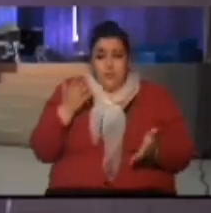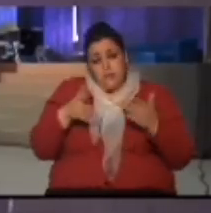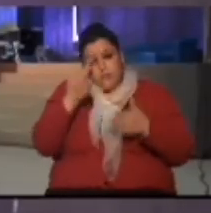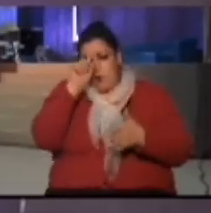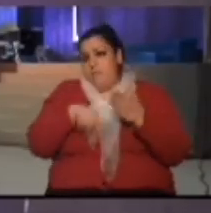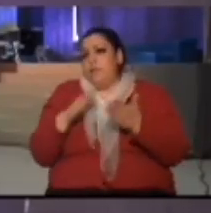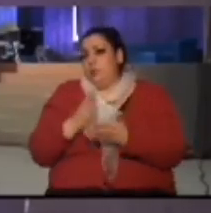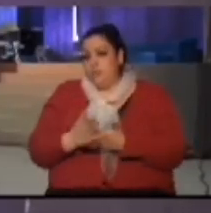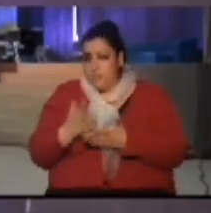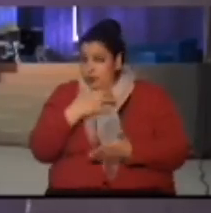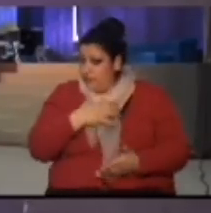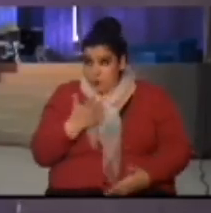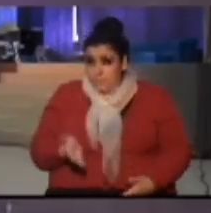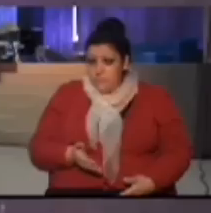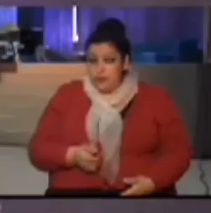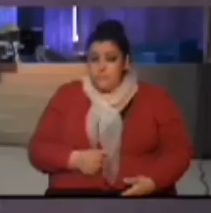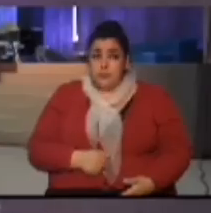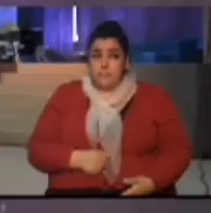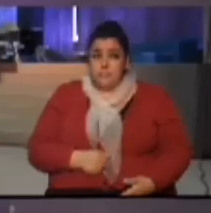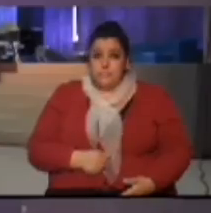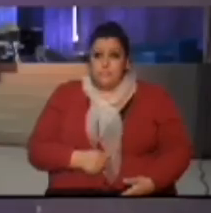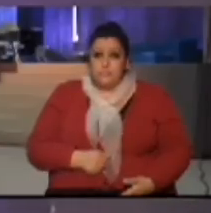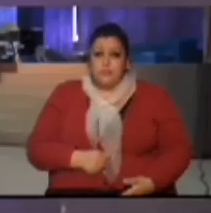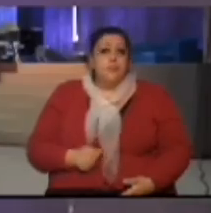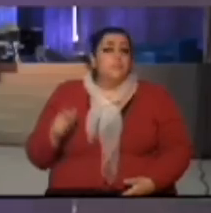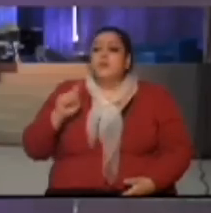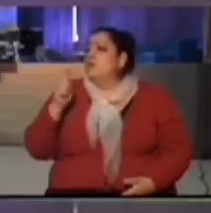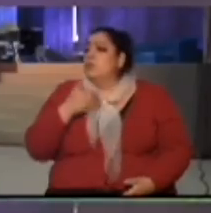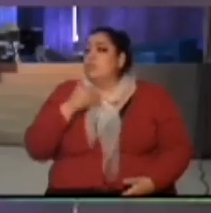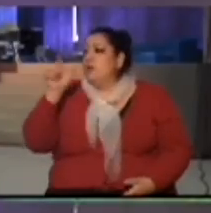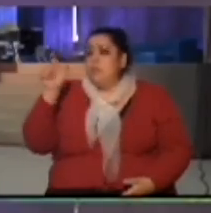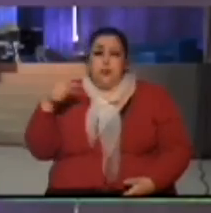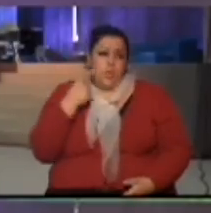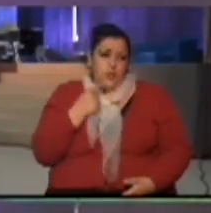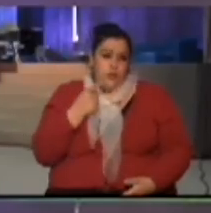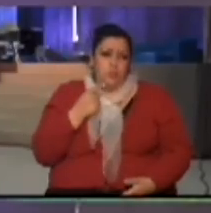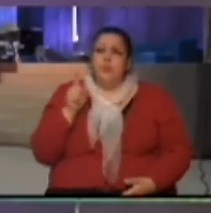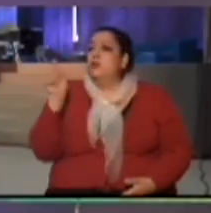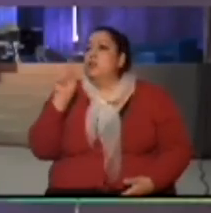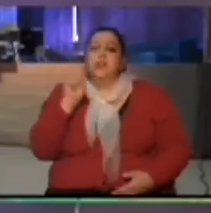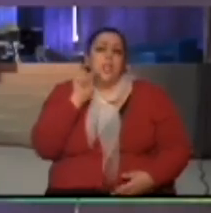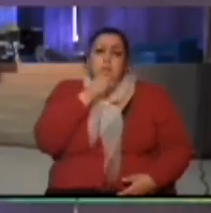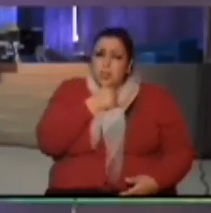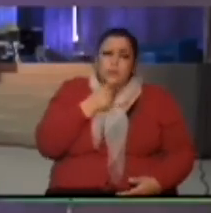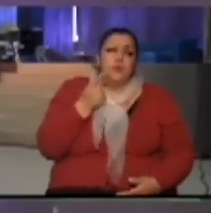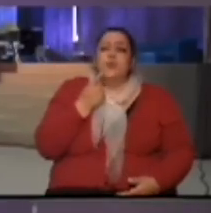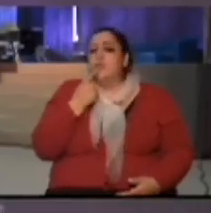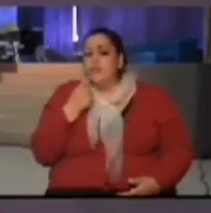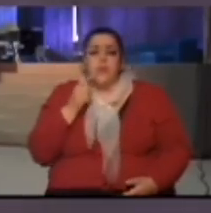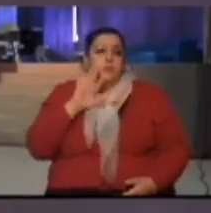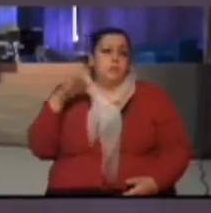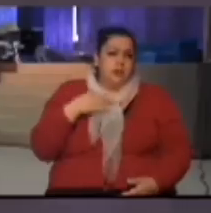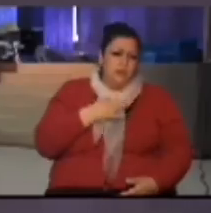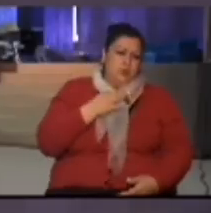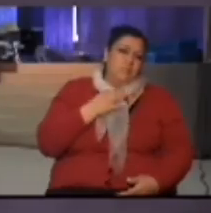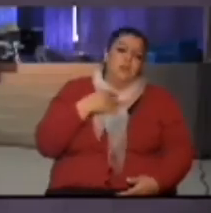կնկատի, բա ինչ կասի։ Ինչ ուզում ասի, լսի, մենք մարդկանց համար, թե Աստծո համար ենք անում, ինչ անում ենք։ Եթե